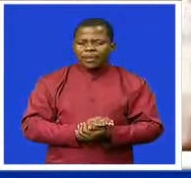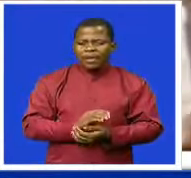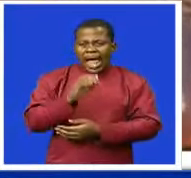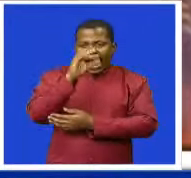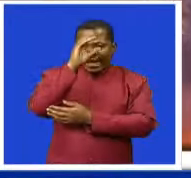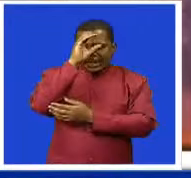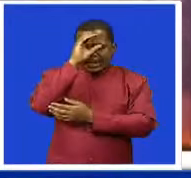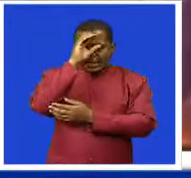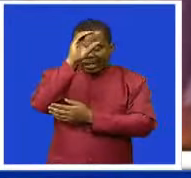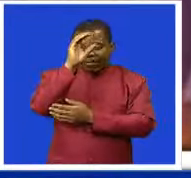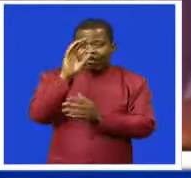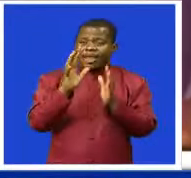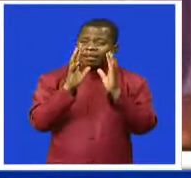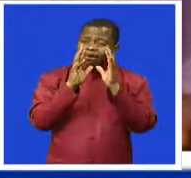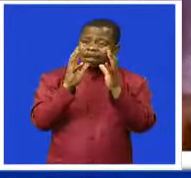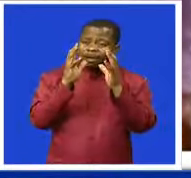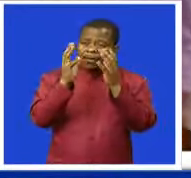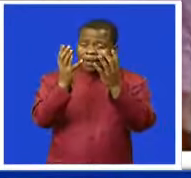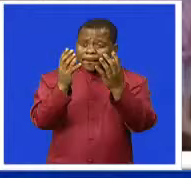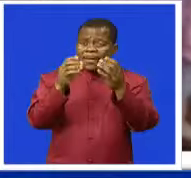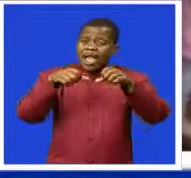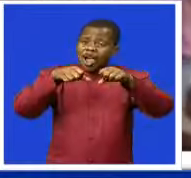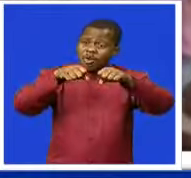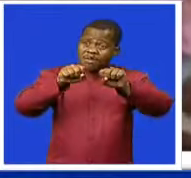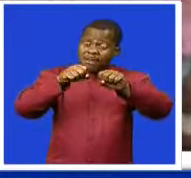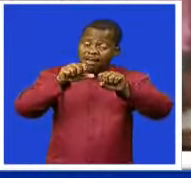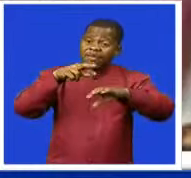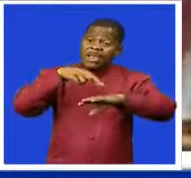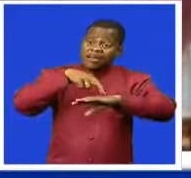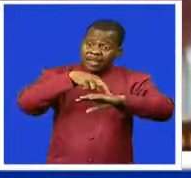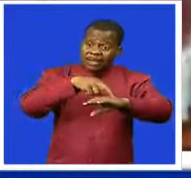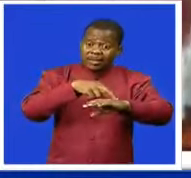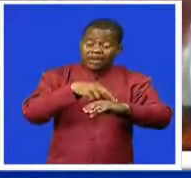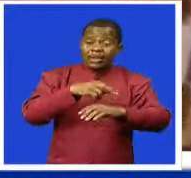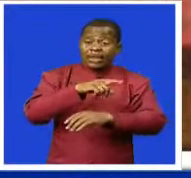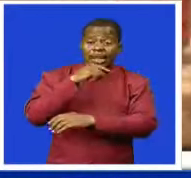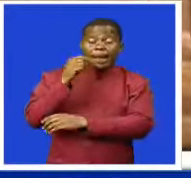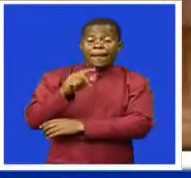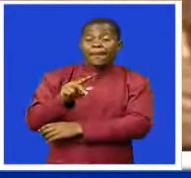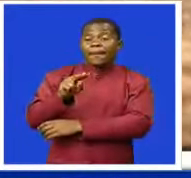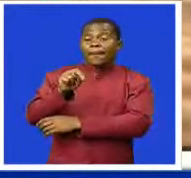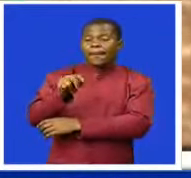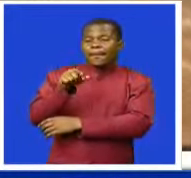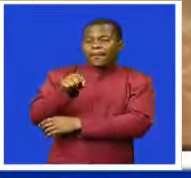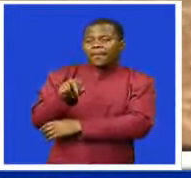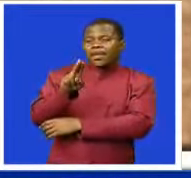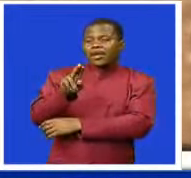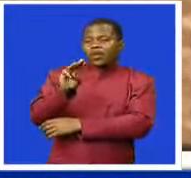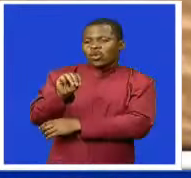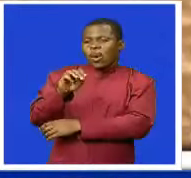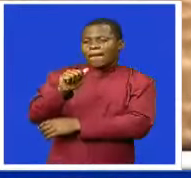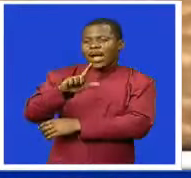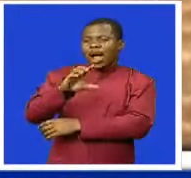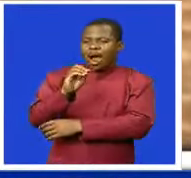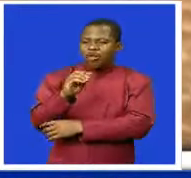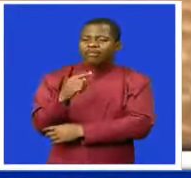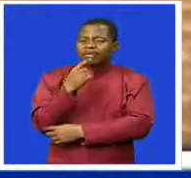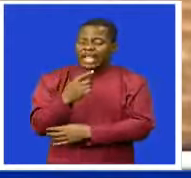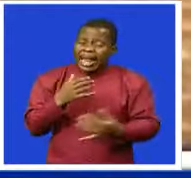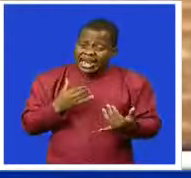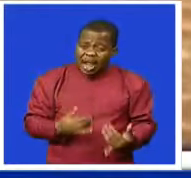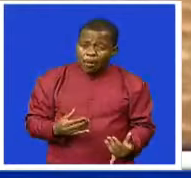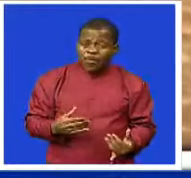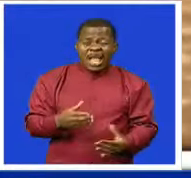emphakathi wasekukhulumeni Sifiso Nxumalo uthi live selithuthukile kakhulu njengoba sekude umntwana lo lambako lapha